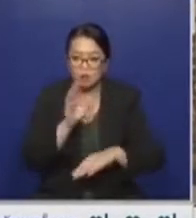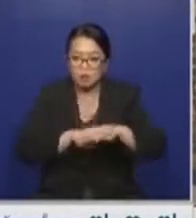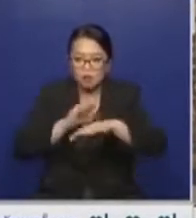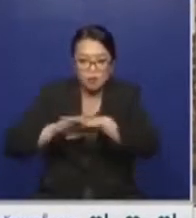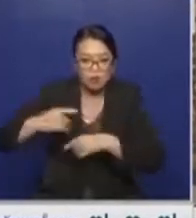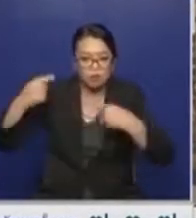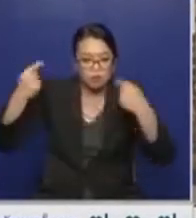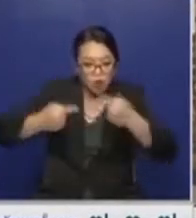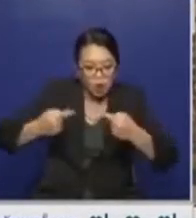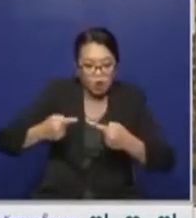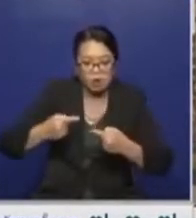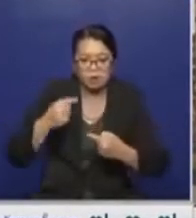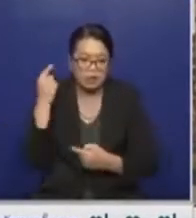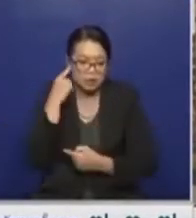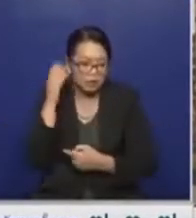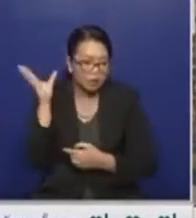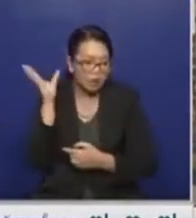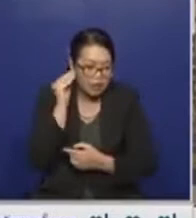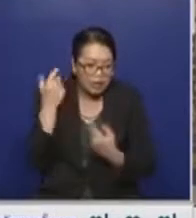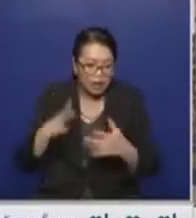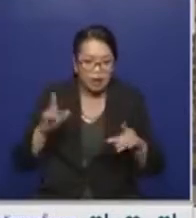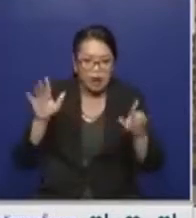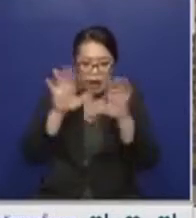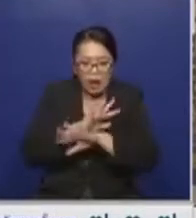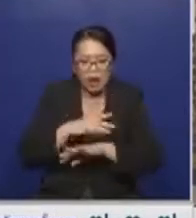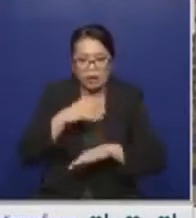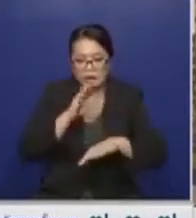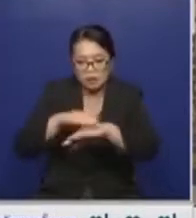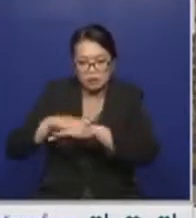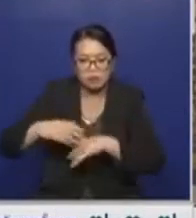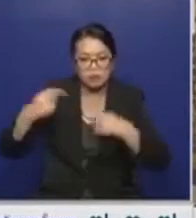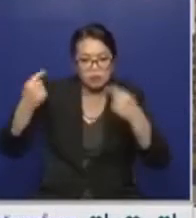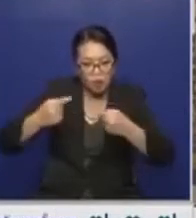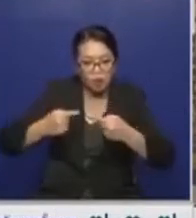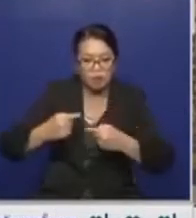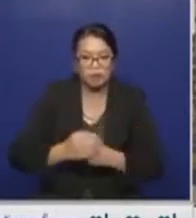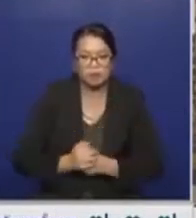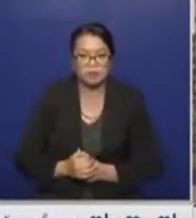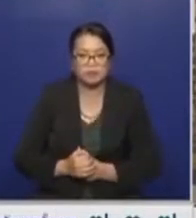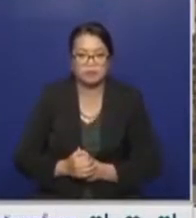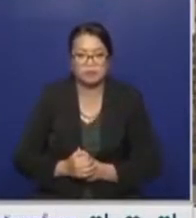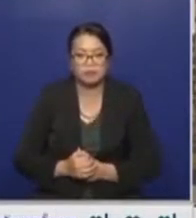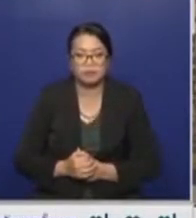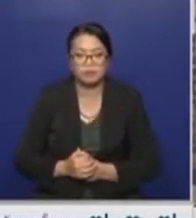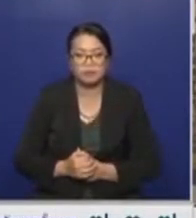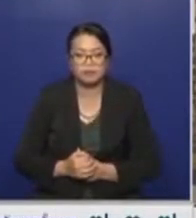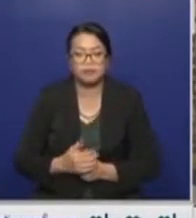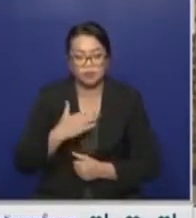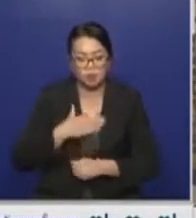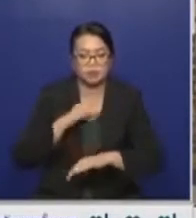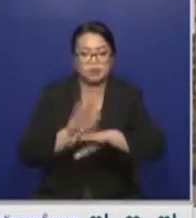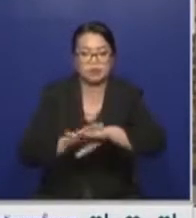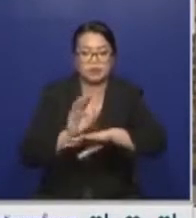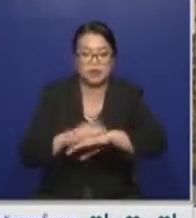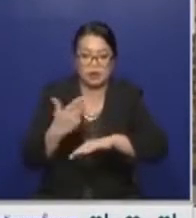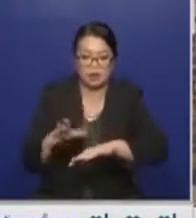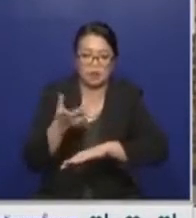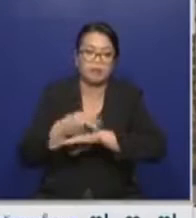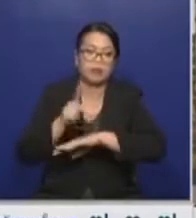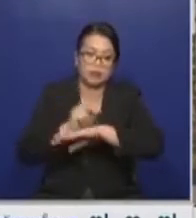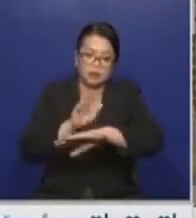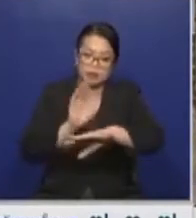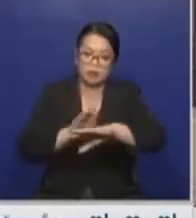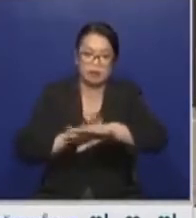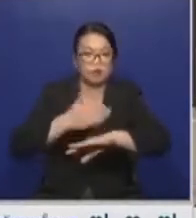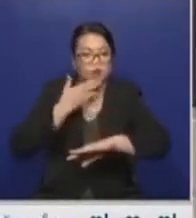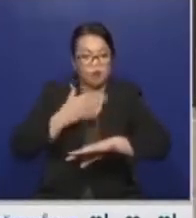ะชวนวิวาทอยากให้ท่านประธานได้กรุณาพิจารณาด้วยครับ ไม่ทราบท่านวีรกร คอยเตือนอยู่คอยเตือนอยู่ตลอดเวลาเพรา